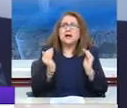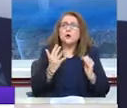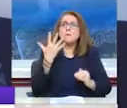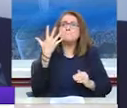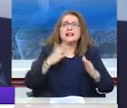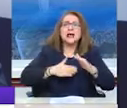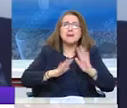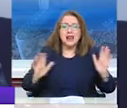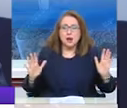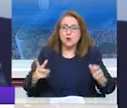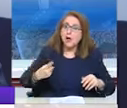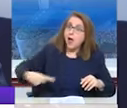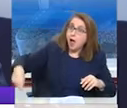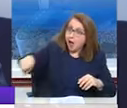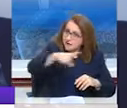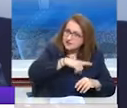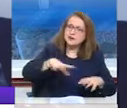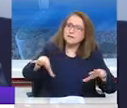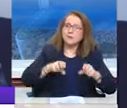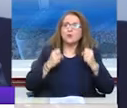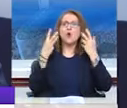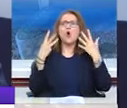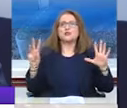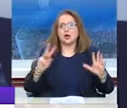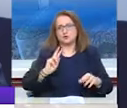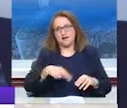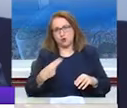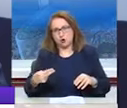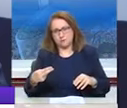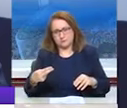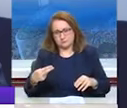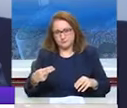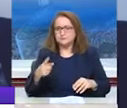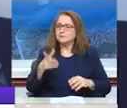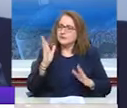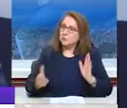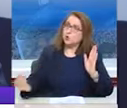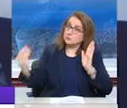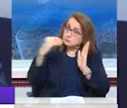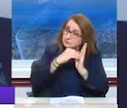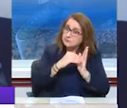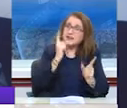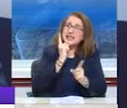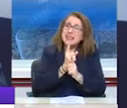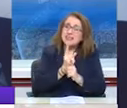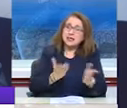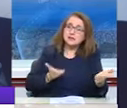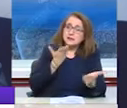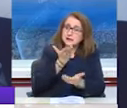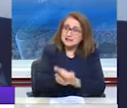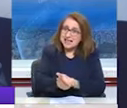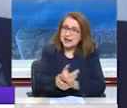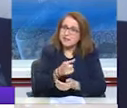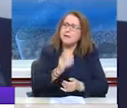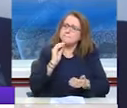των 800 ευρώ, θα μπορούν να δηλώσουν τη συμμετοχή τους στο μέτρο στήριξη σε σχετικό έντυπο που θα βρίσκουν στο